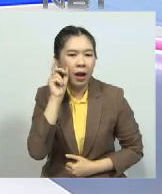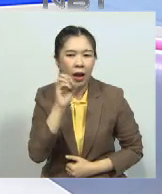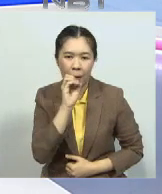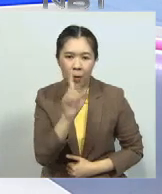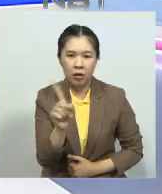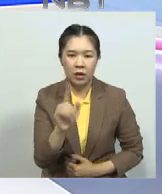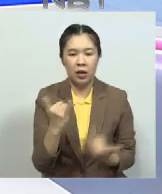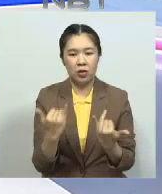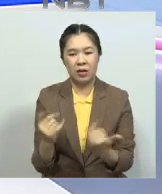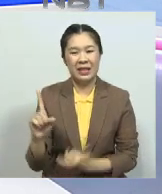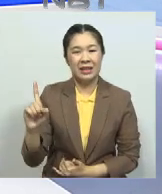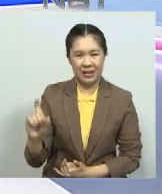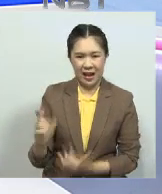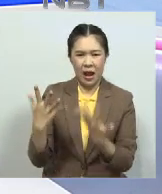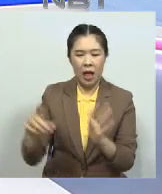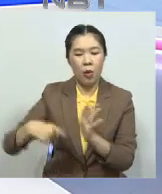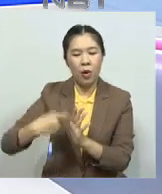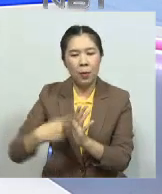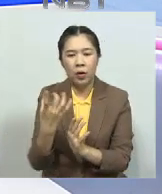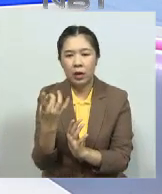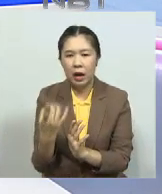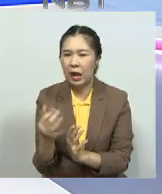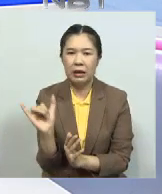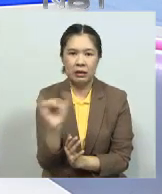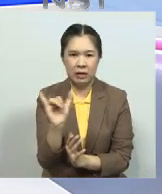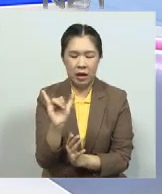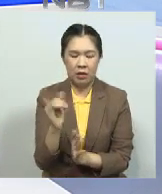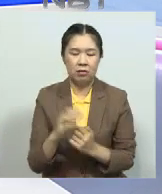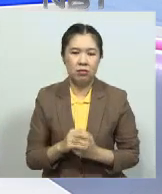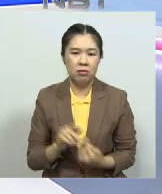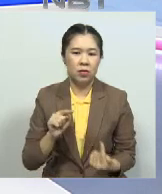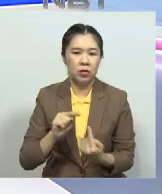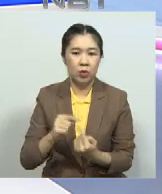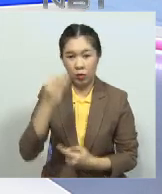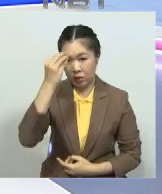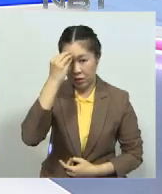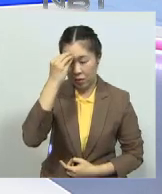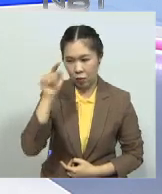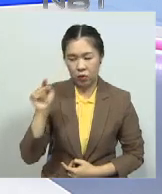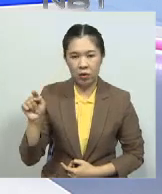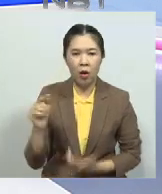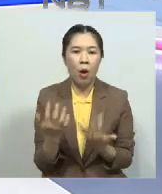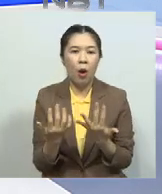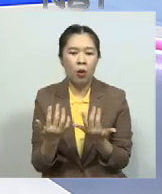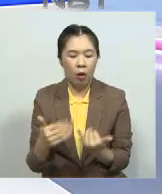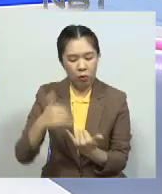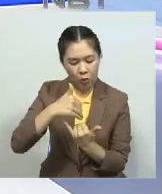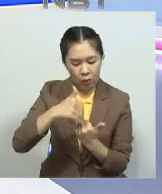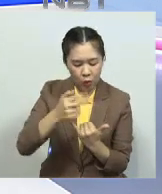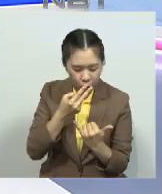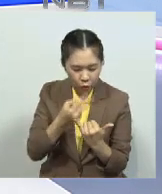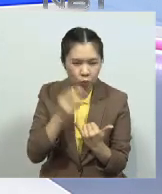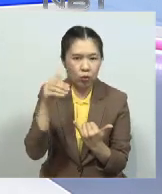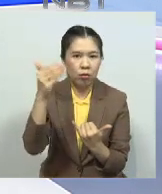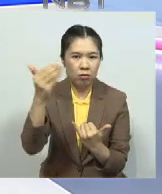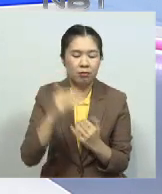ชีวิตแล้วนะคะแต่ว่ายังไม่ทราบสาเหตุในส่วนของสถานทูตไทยในกรุงโตเกียวก็บอกว่ารอเรื่องของการชันสูตรอย่างเป็นทาง